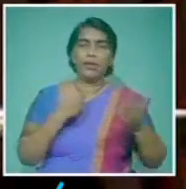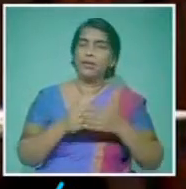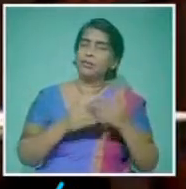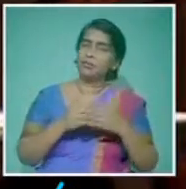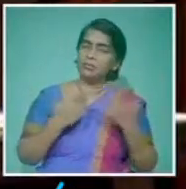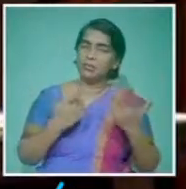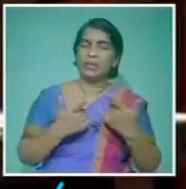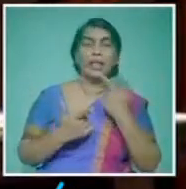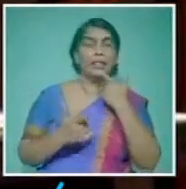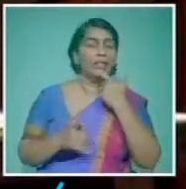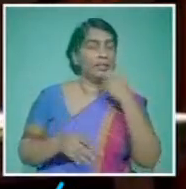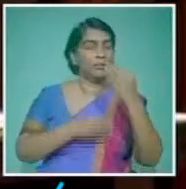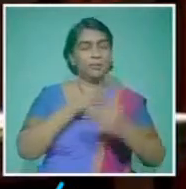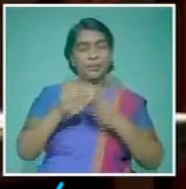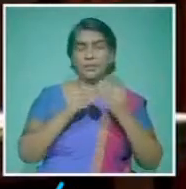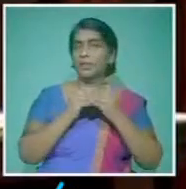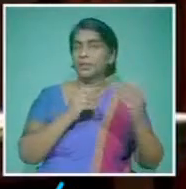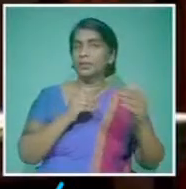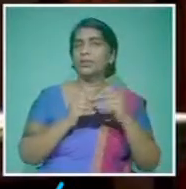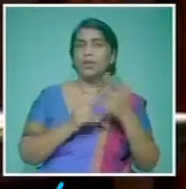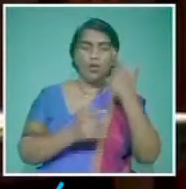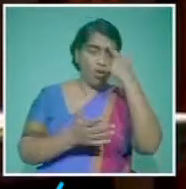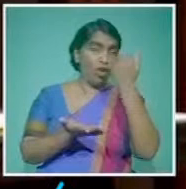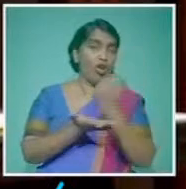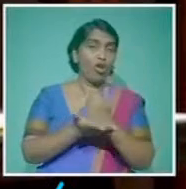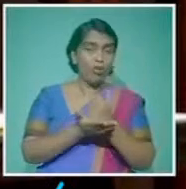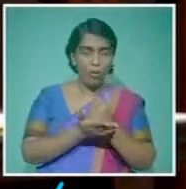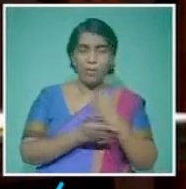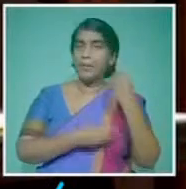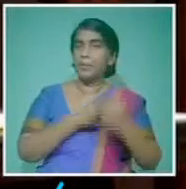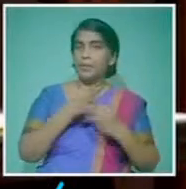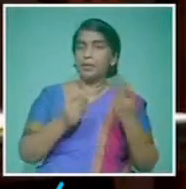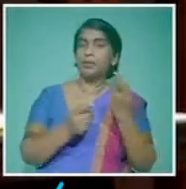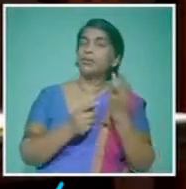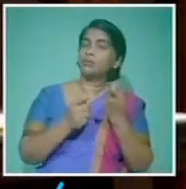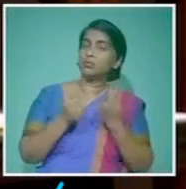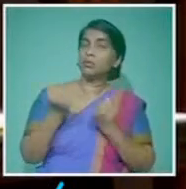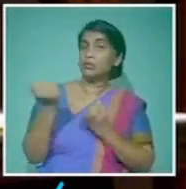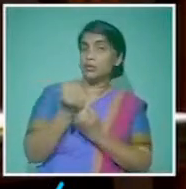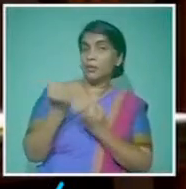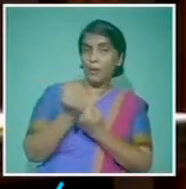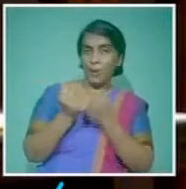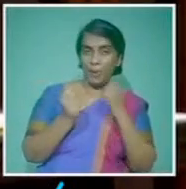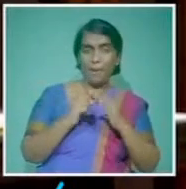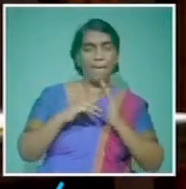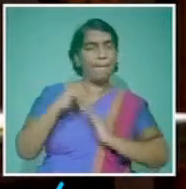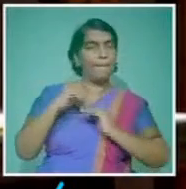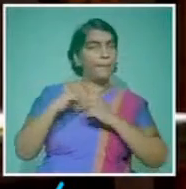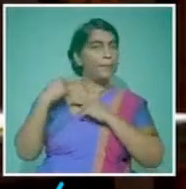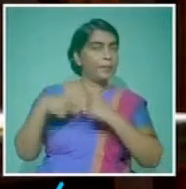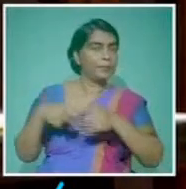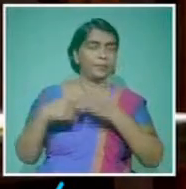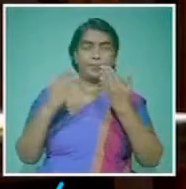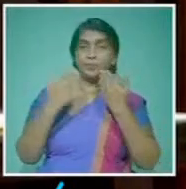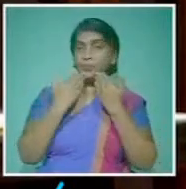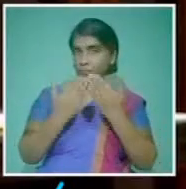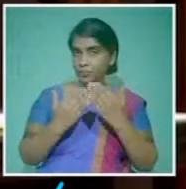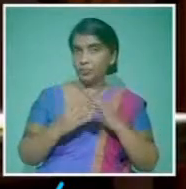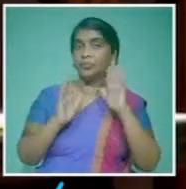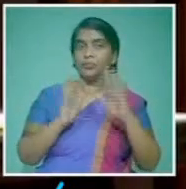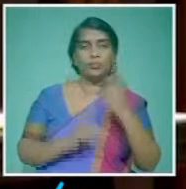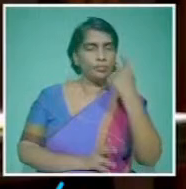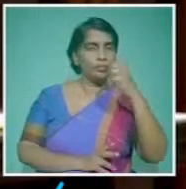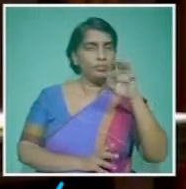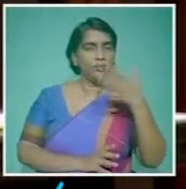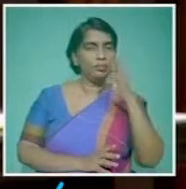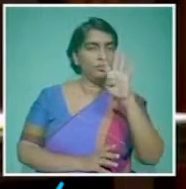Natang Te Karman Tetulin, Natang Kopi Karman Tetulin, Articata, Udaukarpu, Krame Pilibando Itma Padikra Habei, Egdas